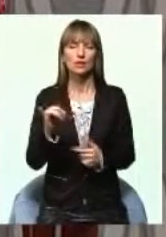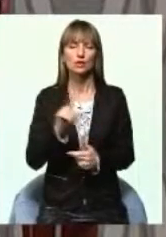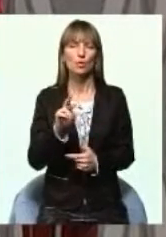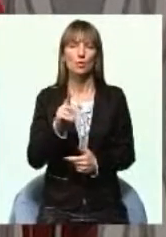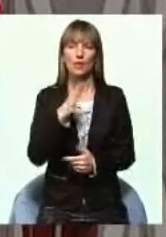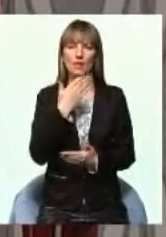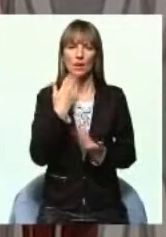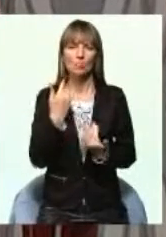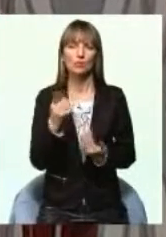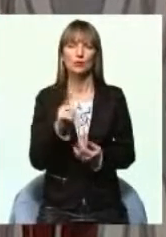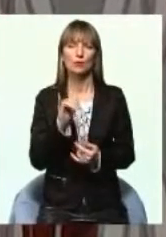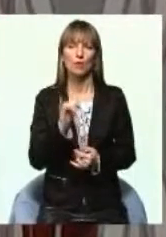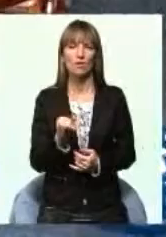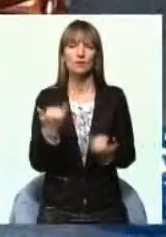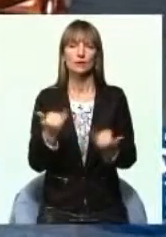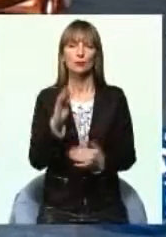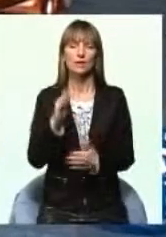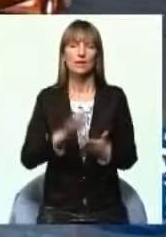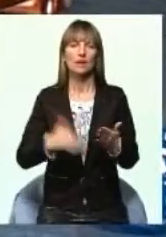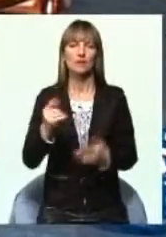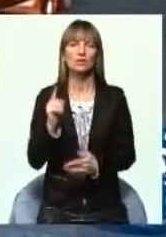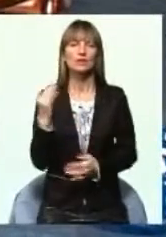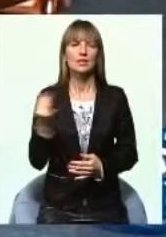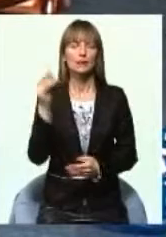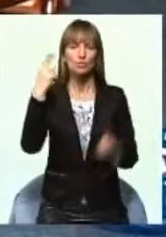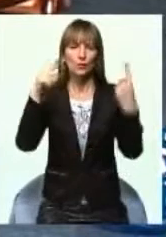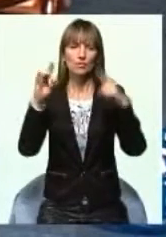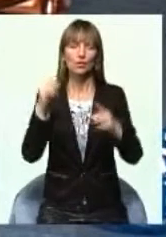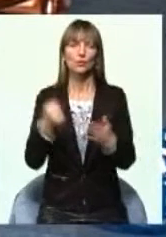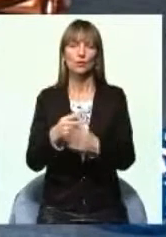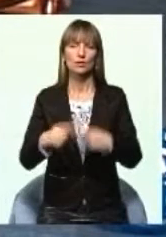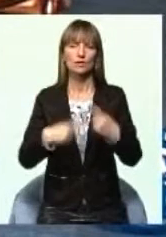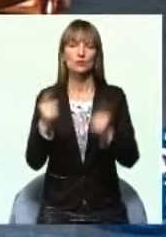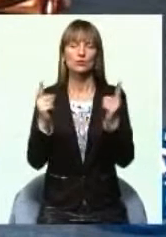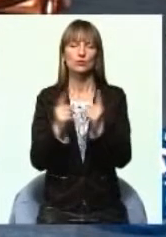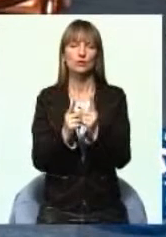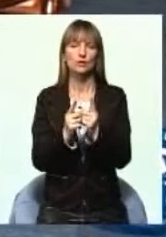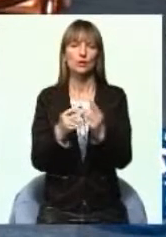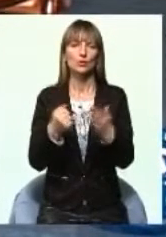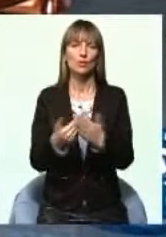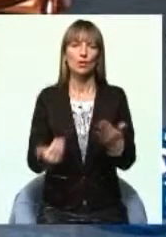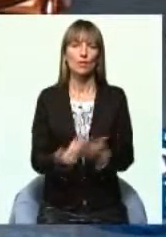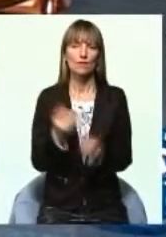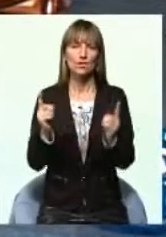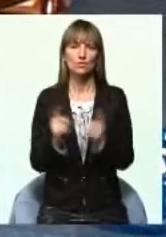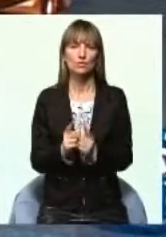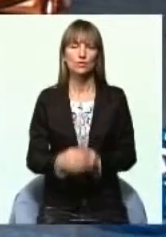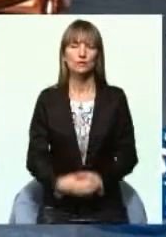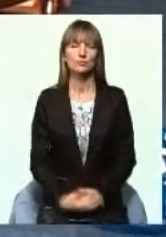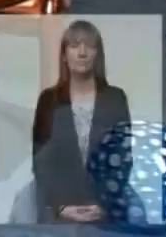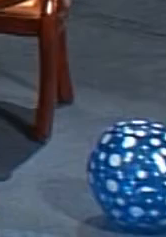негаразду. Ну, а на сьогодні ми з вами прощаємося, далі на вас чекає цікавий мультфільм, і до наступних зустрічей! До нових зустрічей! Thank you.